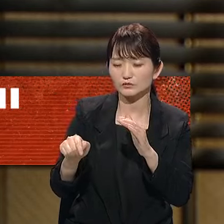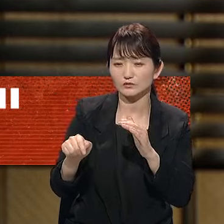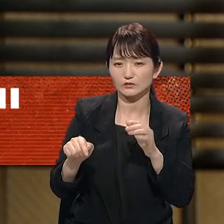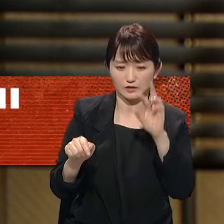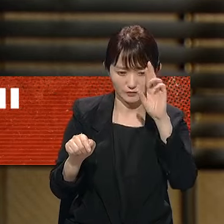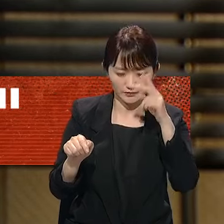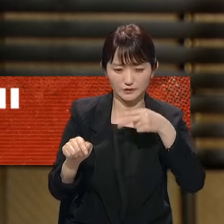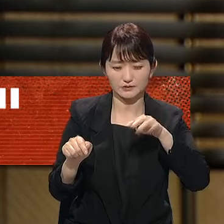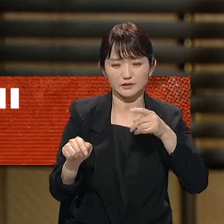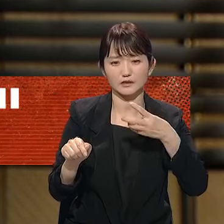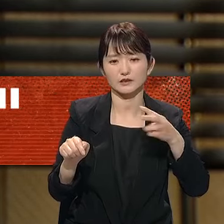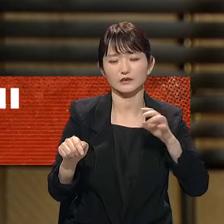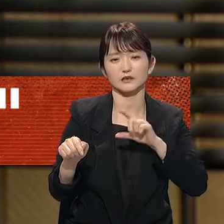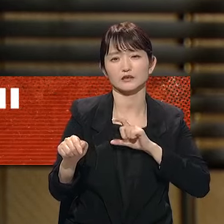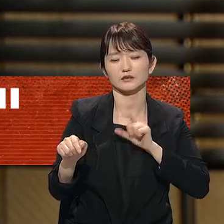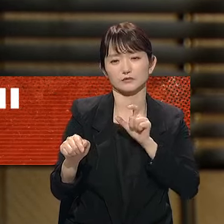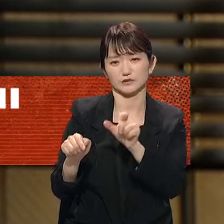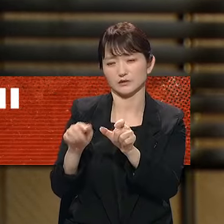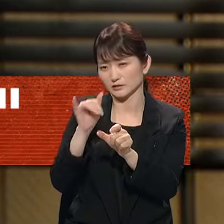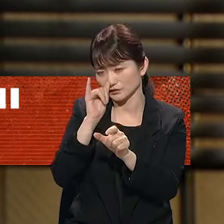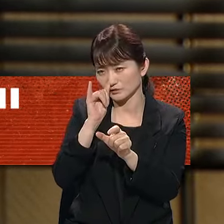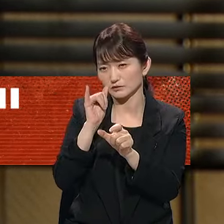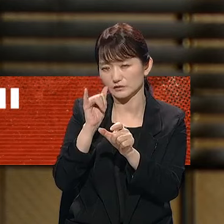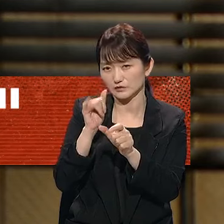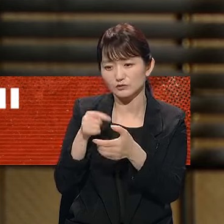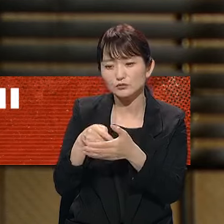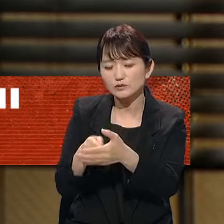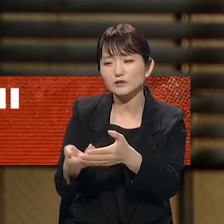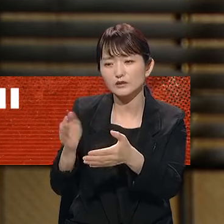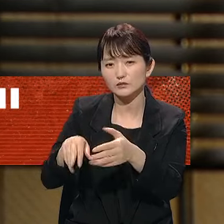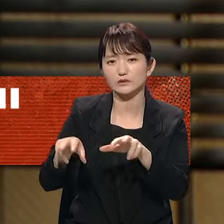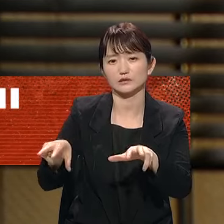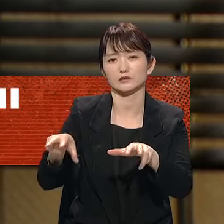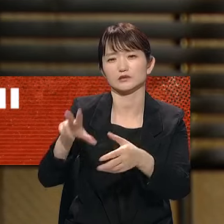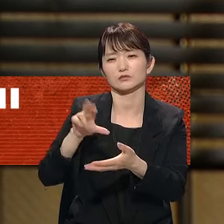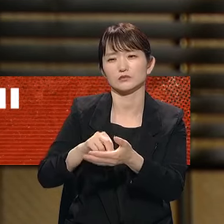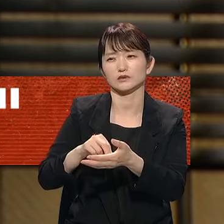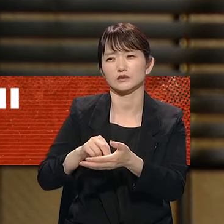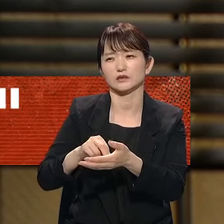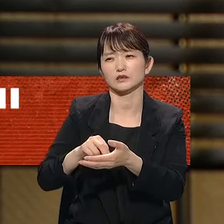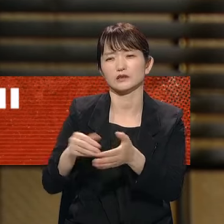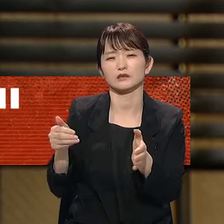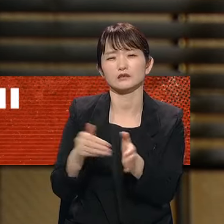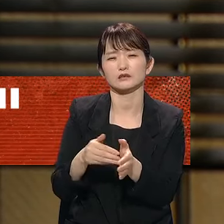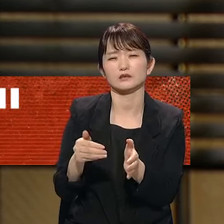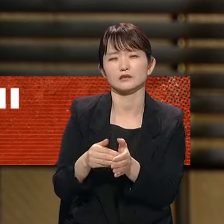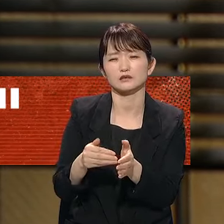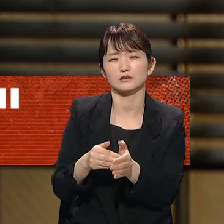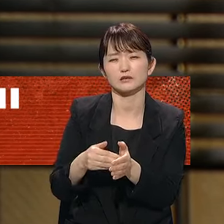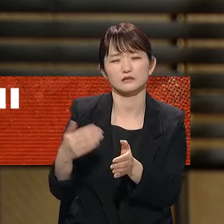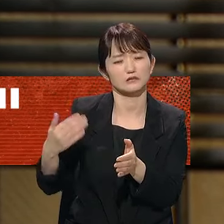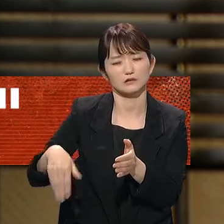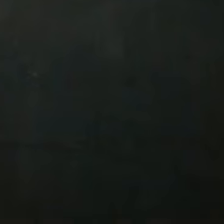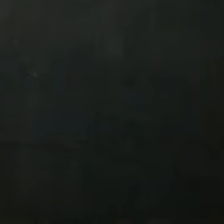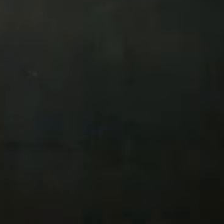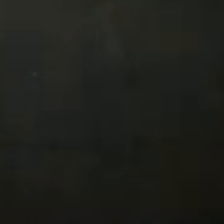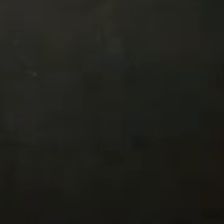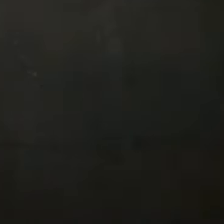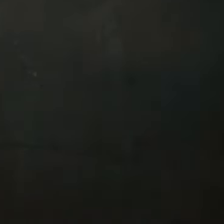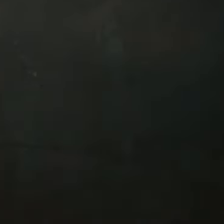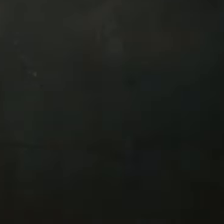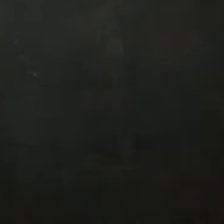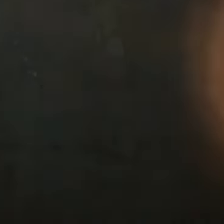분명히 발생할 가능성이 높습니다 그래서 이게 지금 끝났다고 보기에는 참 참 앞 앞으로도 좀 갈 길이 많이 멀어요